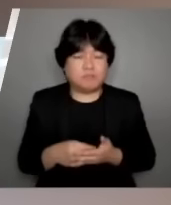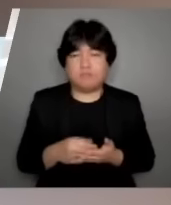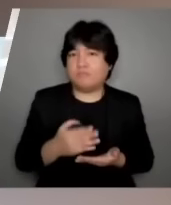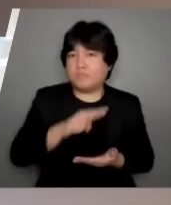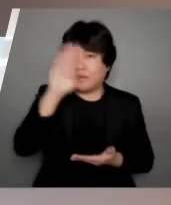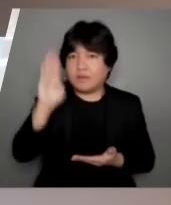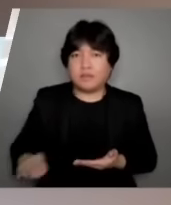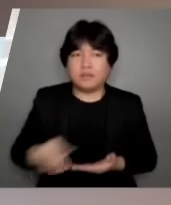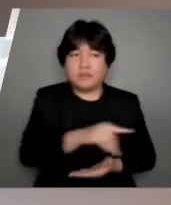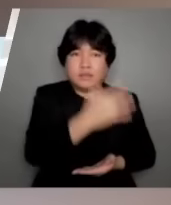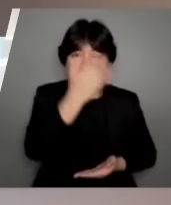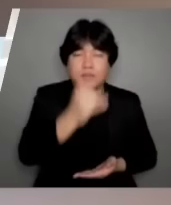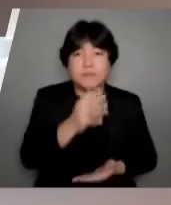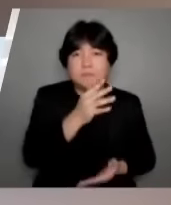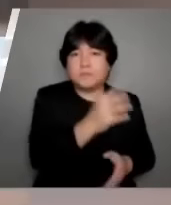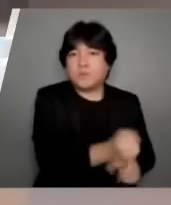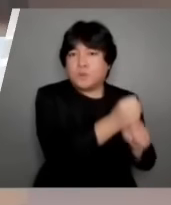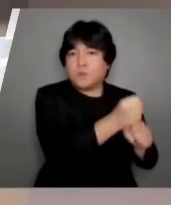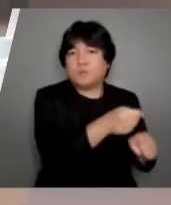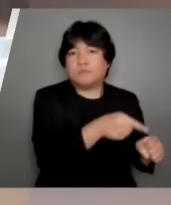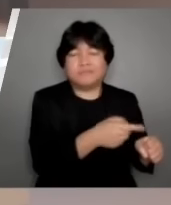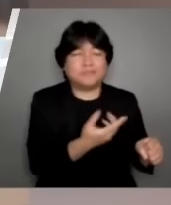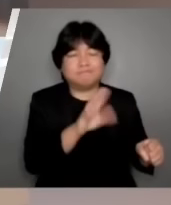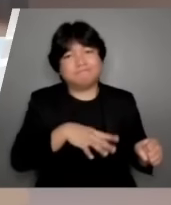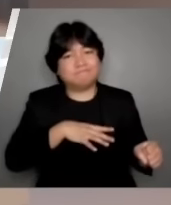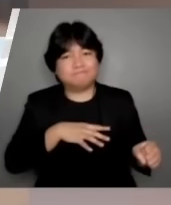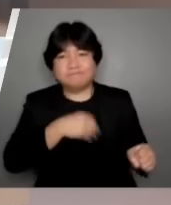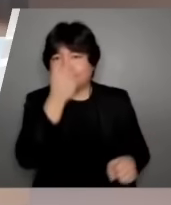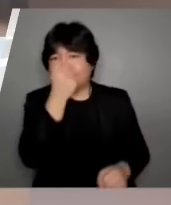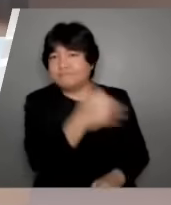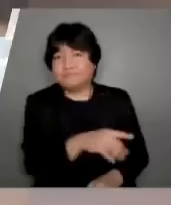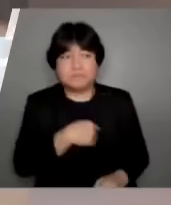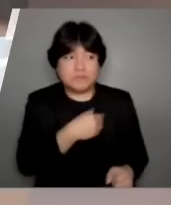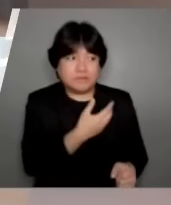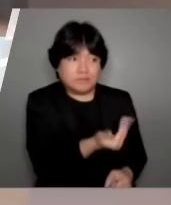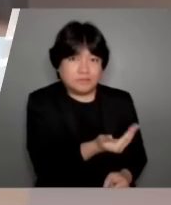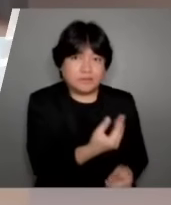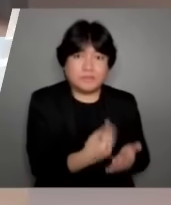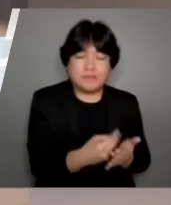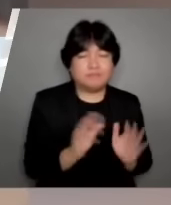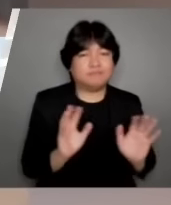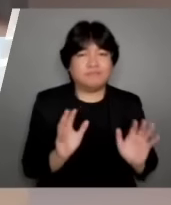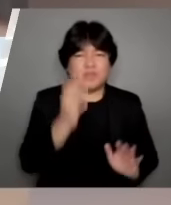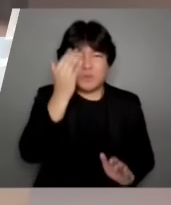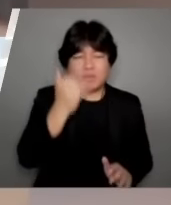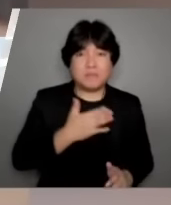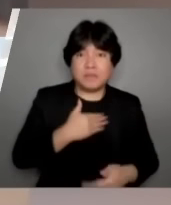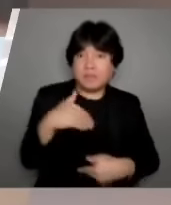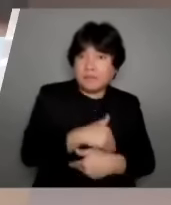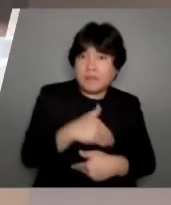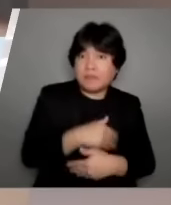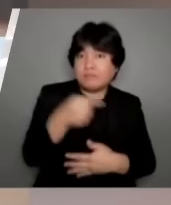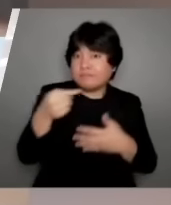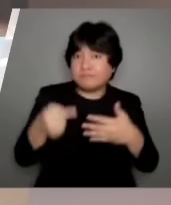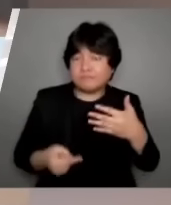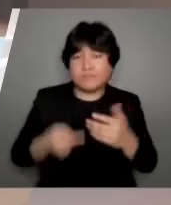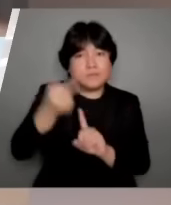rin naman po na hiningi yun sa kanila. Nasa kanya din kasi yung bank account ko sa monthly allowances